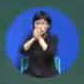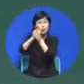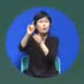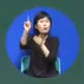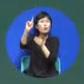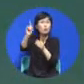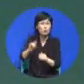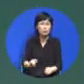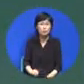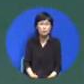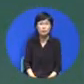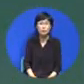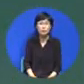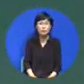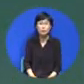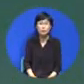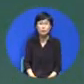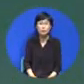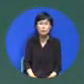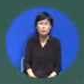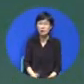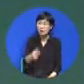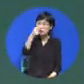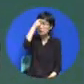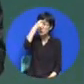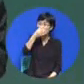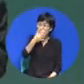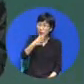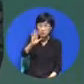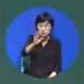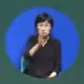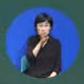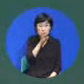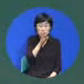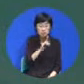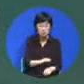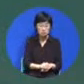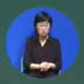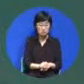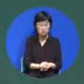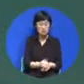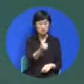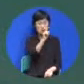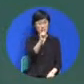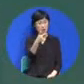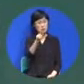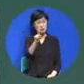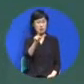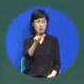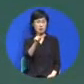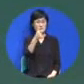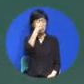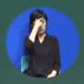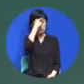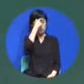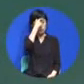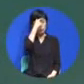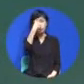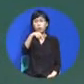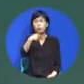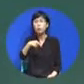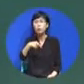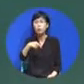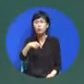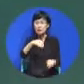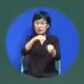Samuel? 중요하죠. It's very important. 힘든 것도 아니고 우리 뭐 일도 하는데 한나가 무슨 기도를 했고 사무엘이 무슨 기도를